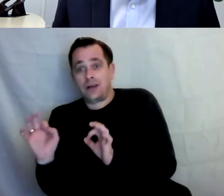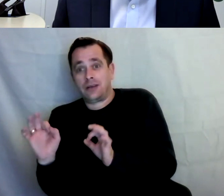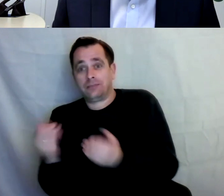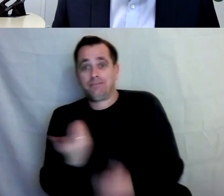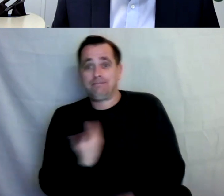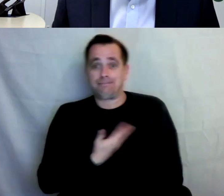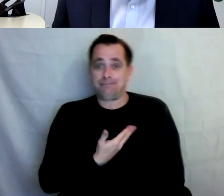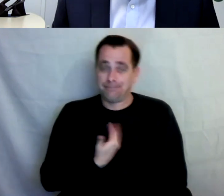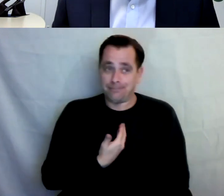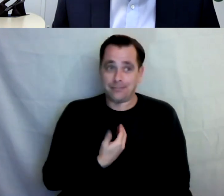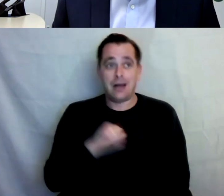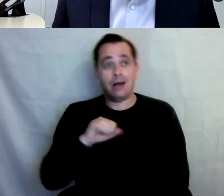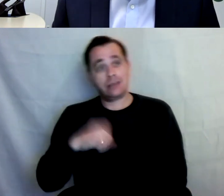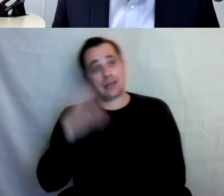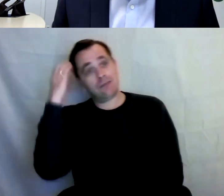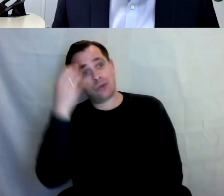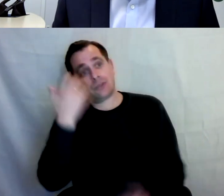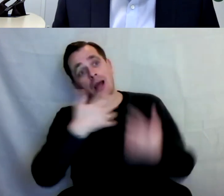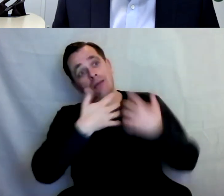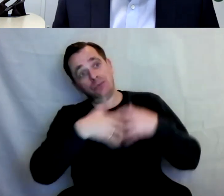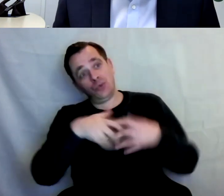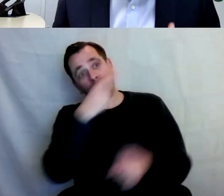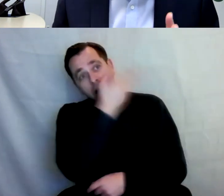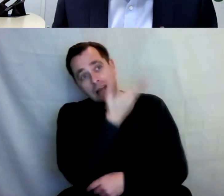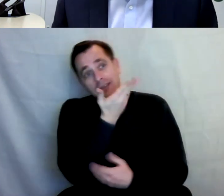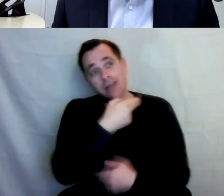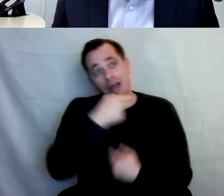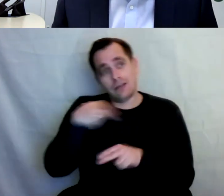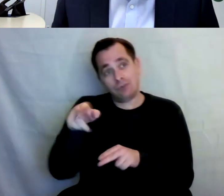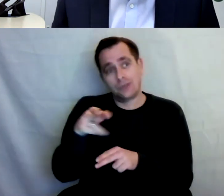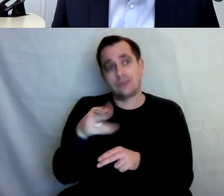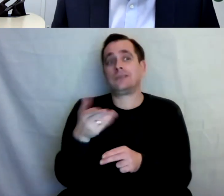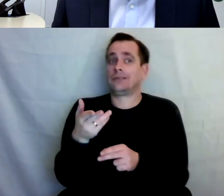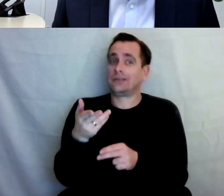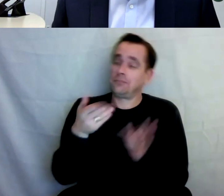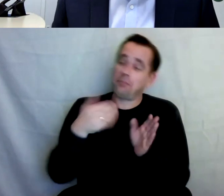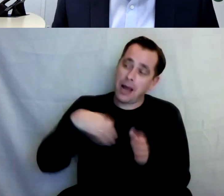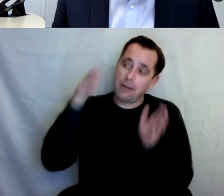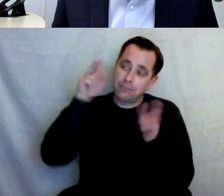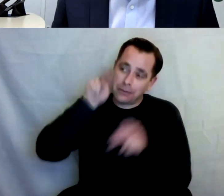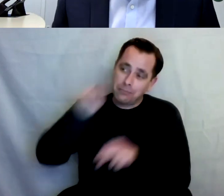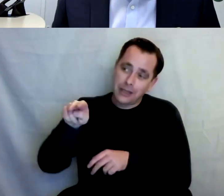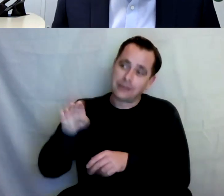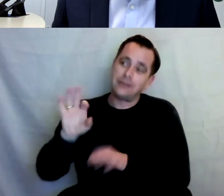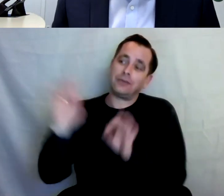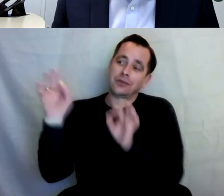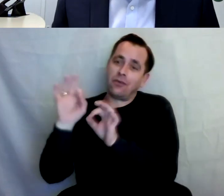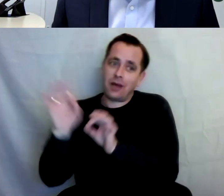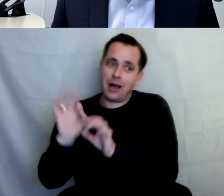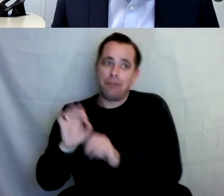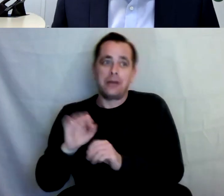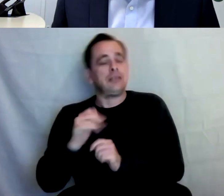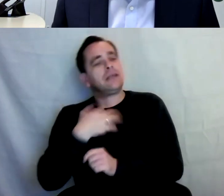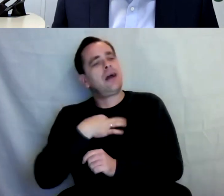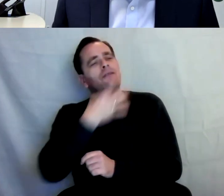und Wissenschaftlerin antwortet im Blick auf eine Gefahr. Deshalb frage ich einmal Ralf Meister, Weihnachten,